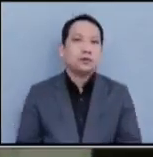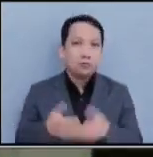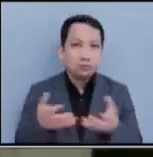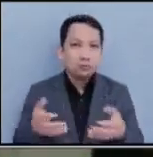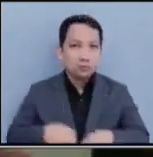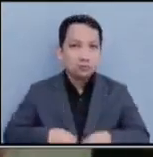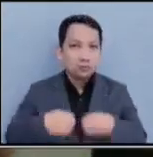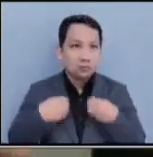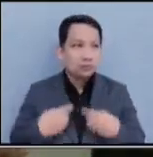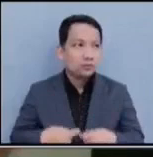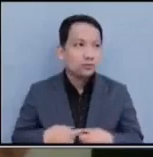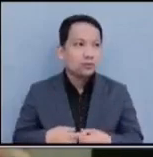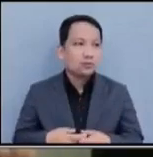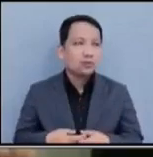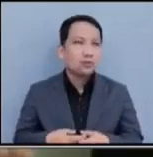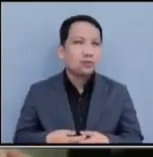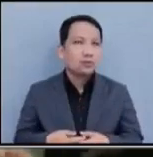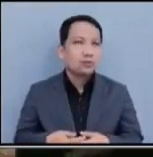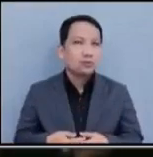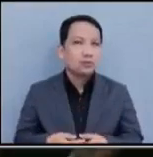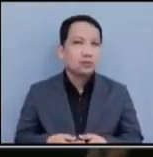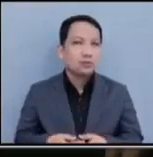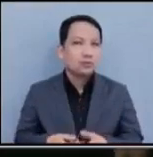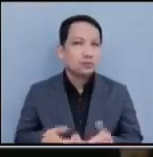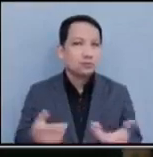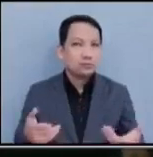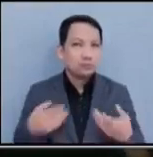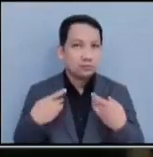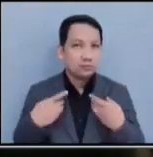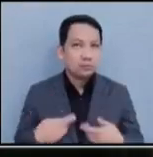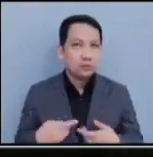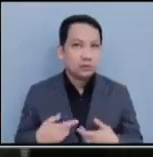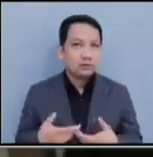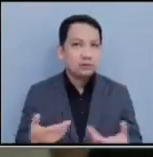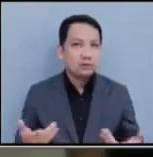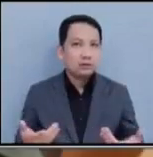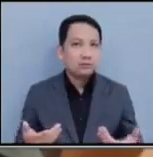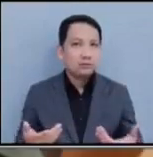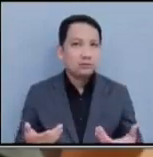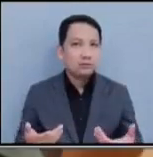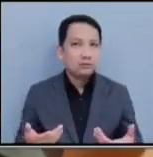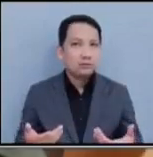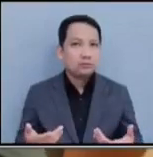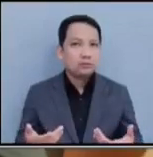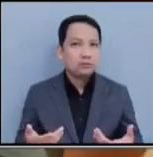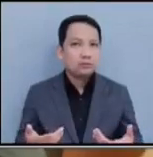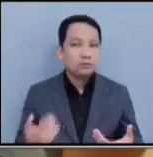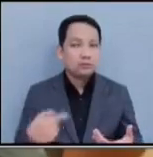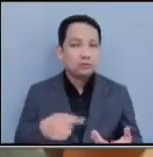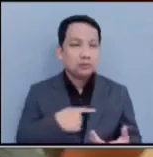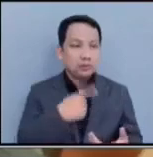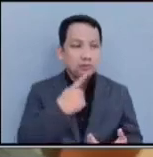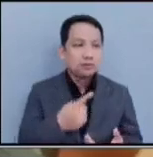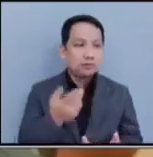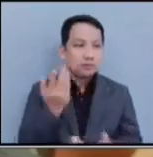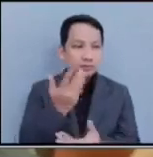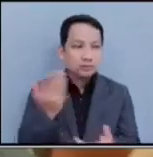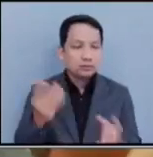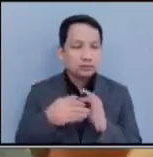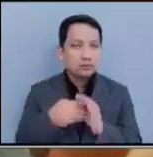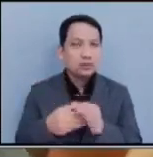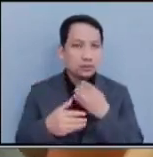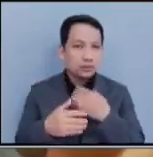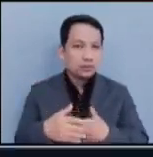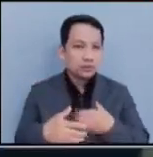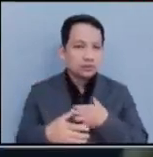yung kapatid niya wala ring pangdamit pang itaas ka sa baba. Dahil dito, isinumbong ng kapatid